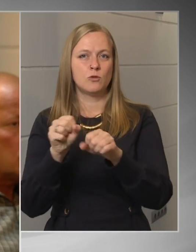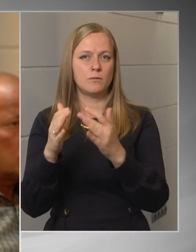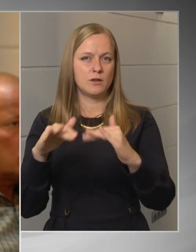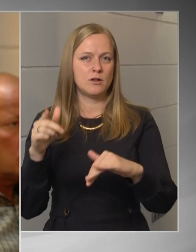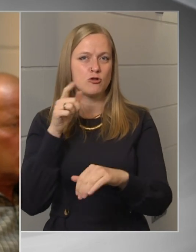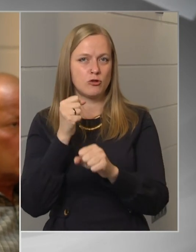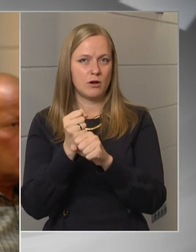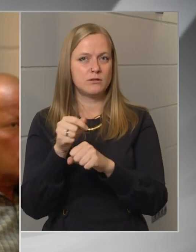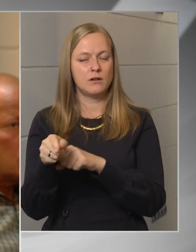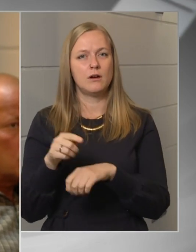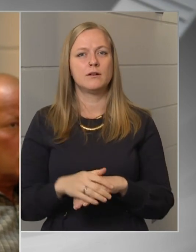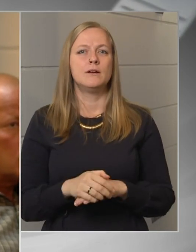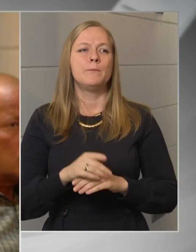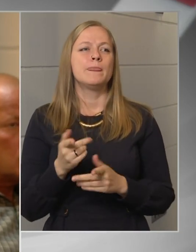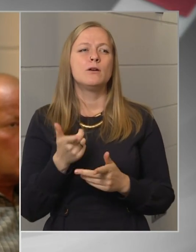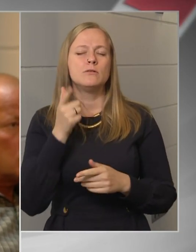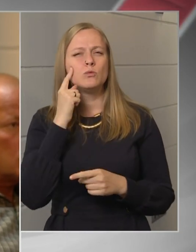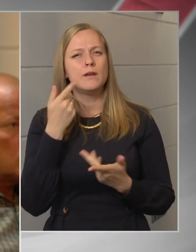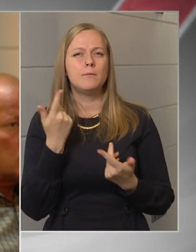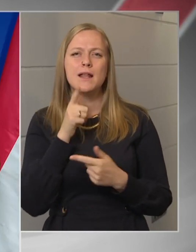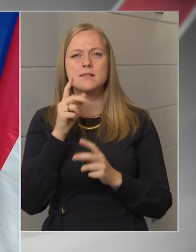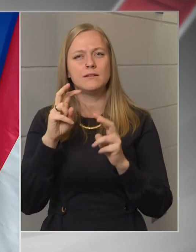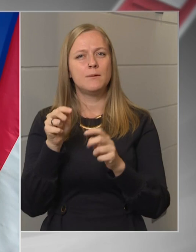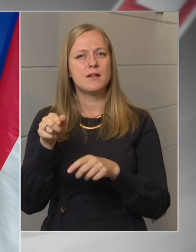esetleg, miniszter úr, hogy mi lesz a téma ezen a frakcióülésen?